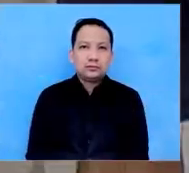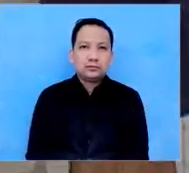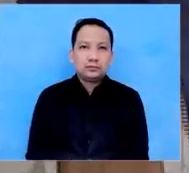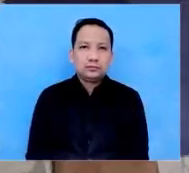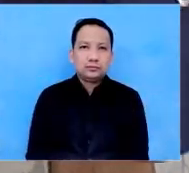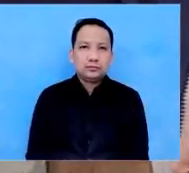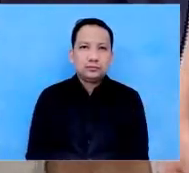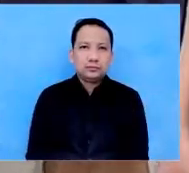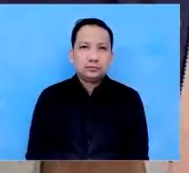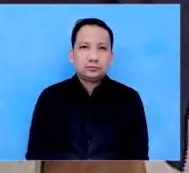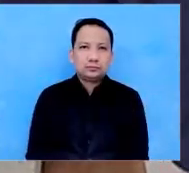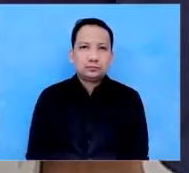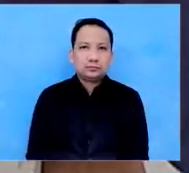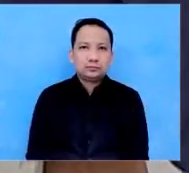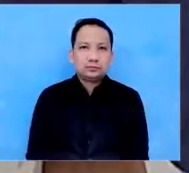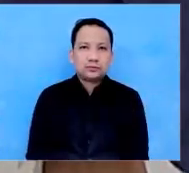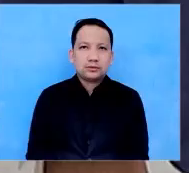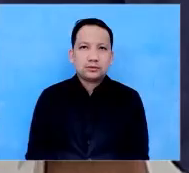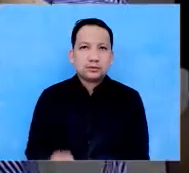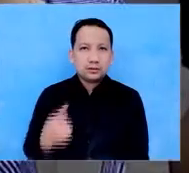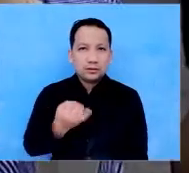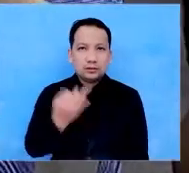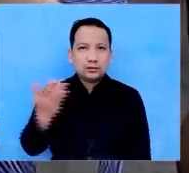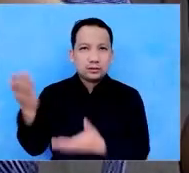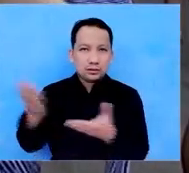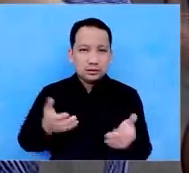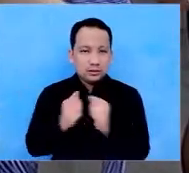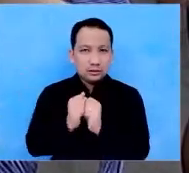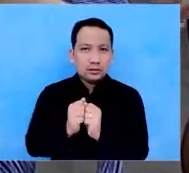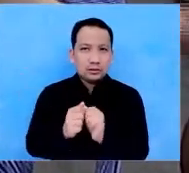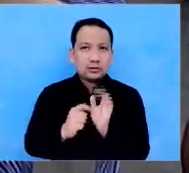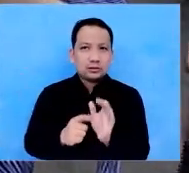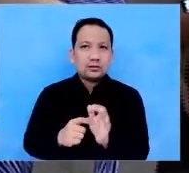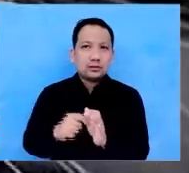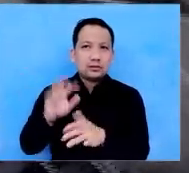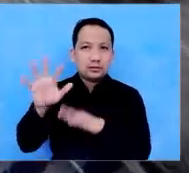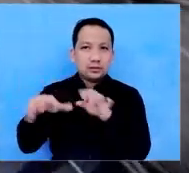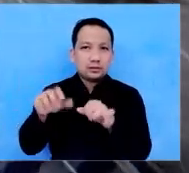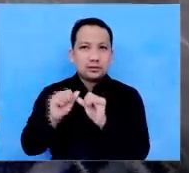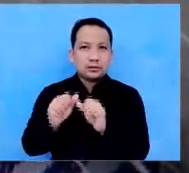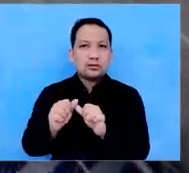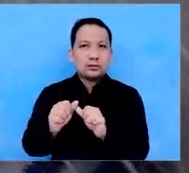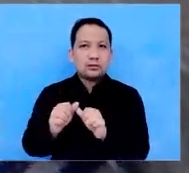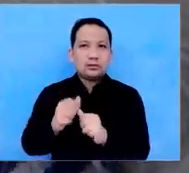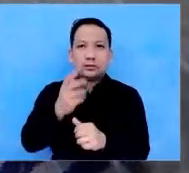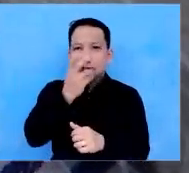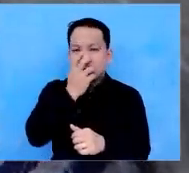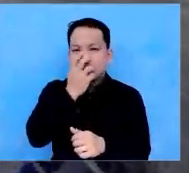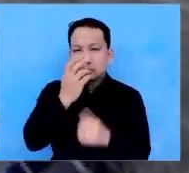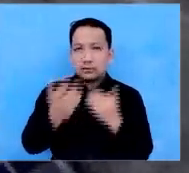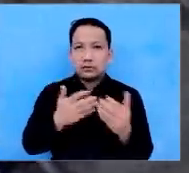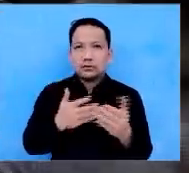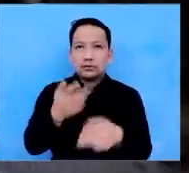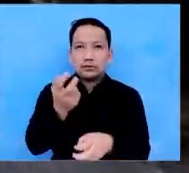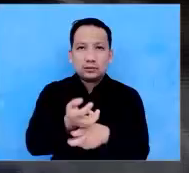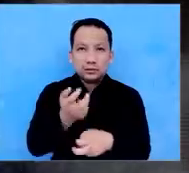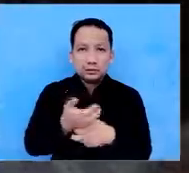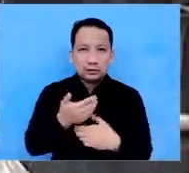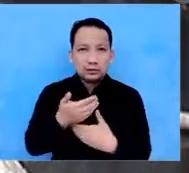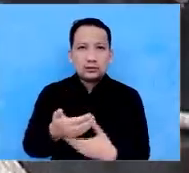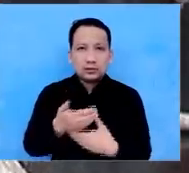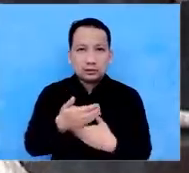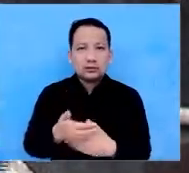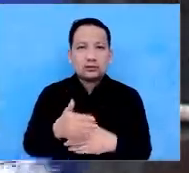Ang ilan, dala pa ang kanilang mga alagang hayop. Ang pusangang ito, binigyan pa ng oxygen mask dahil nahihirapang huminga. Wala